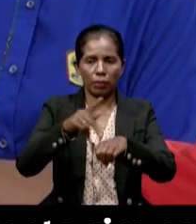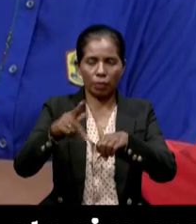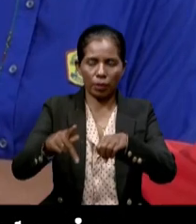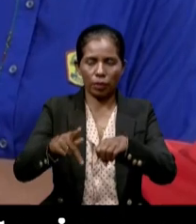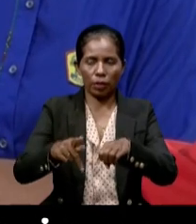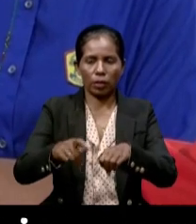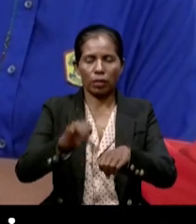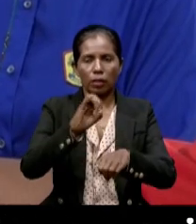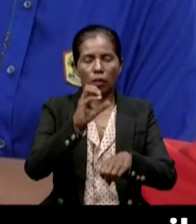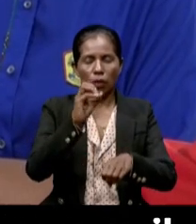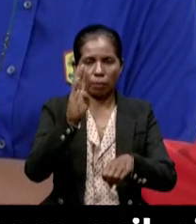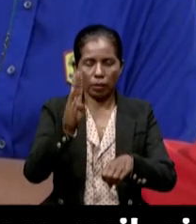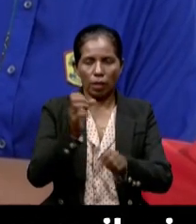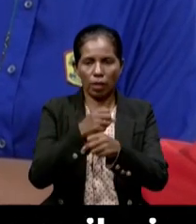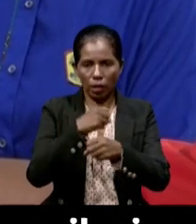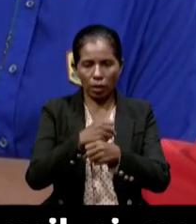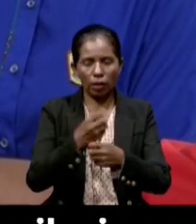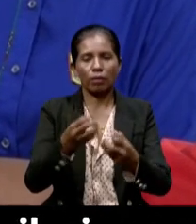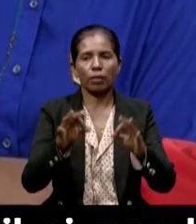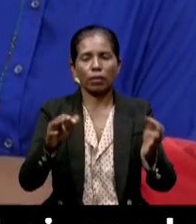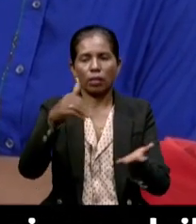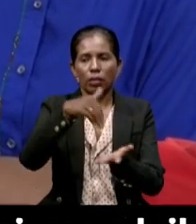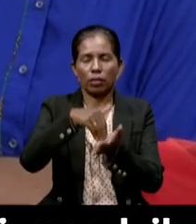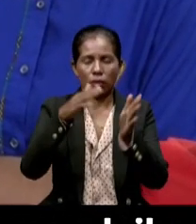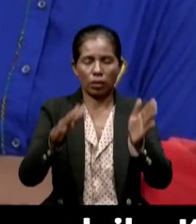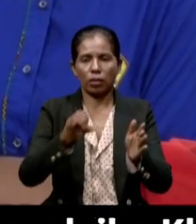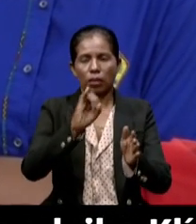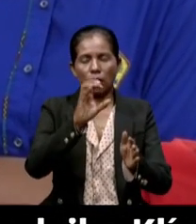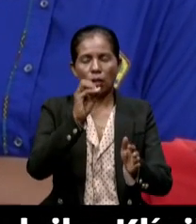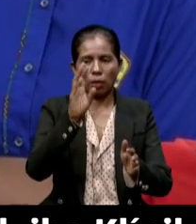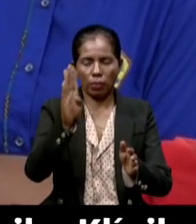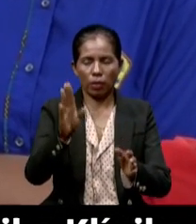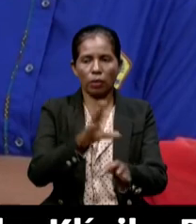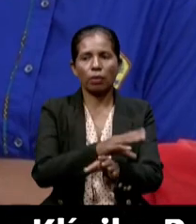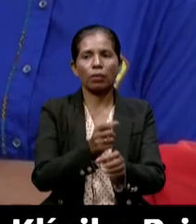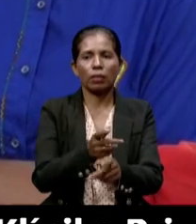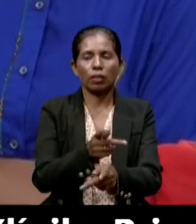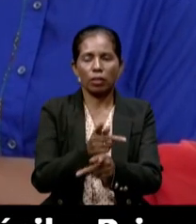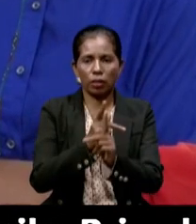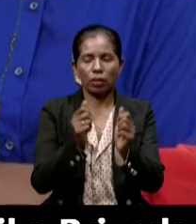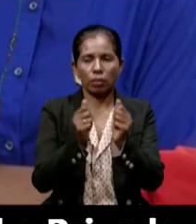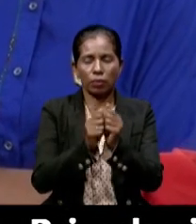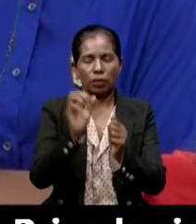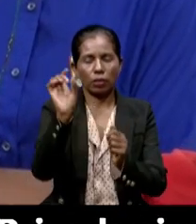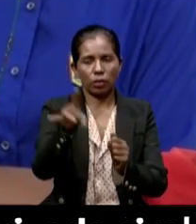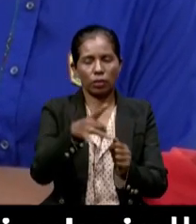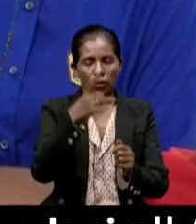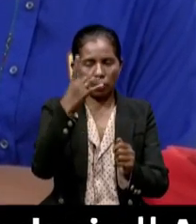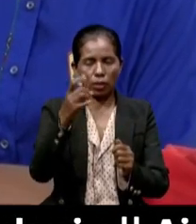bema kayo bi at majay halona kata student ayo bi sei foti credit tu sanulur simbalo iha ayo